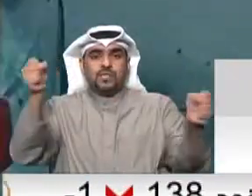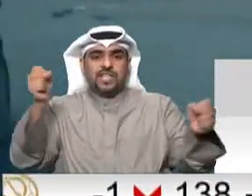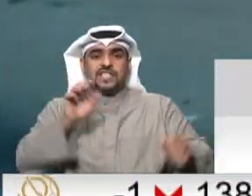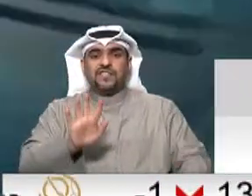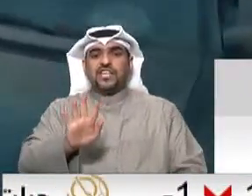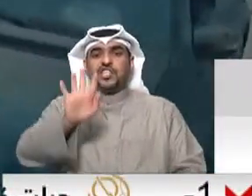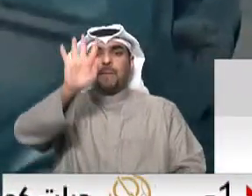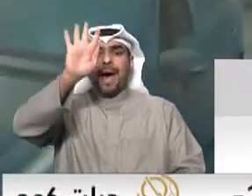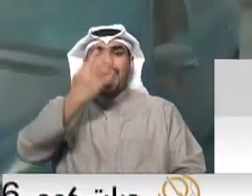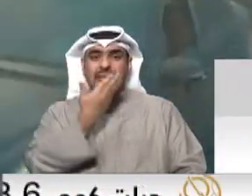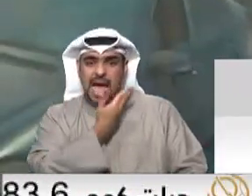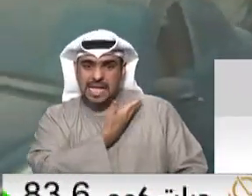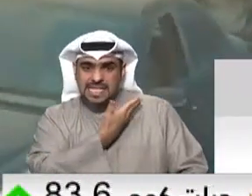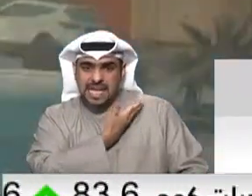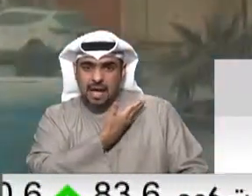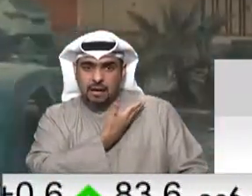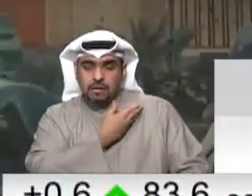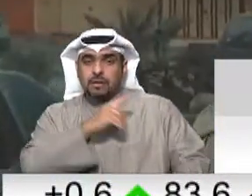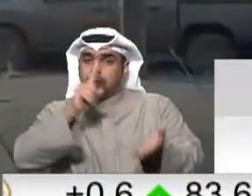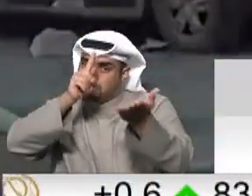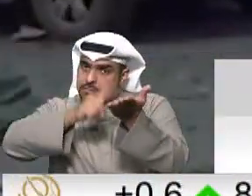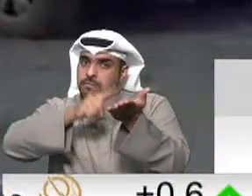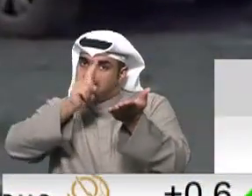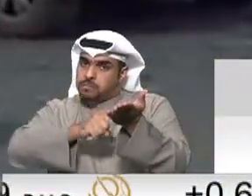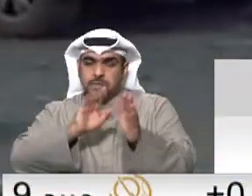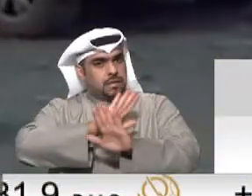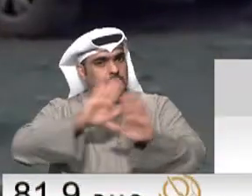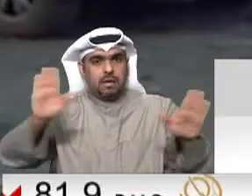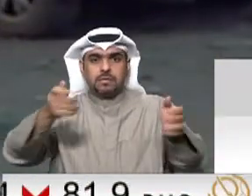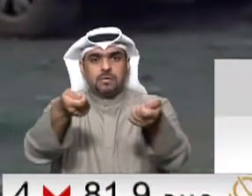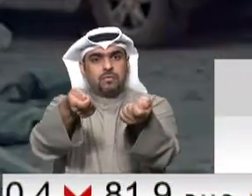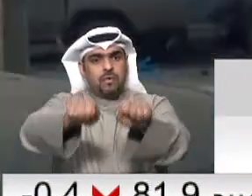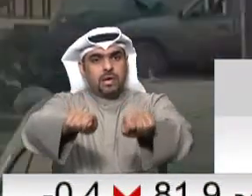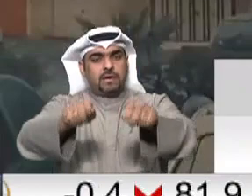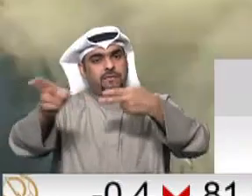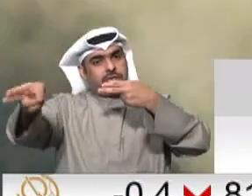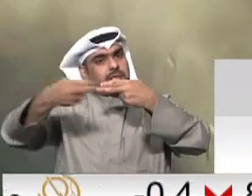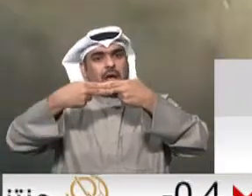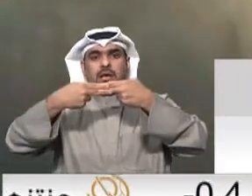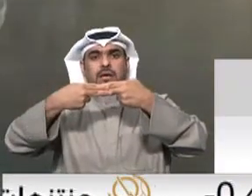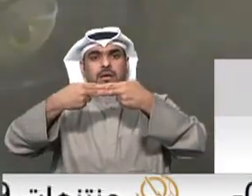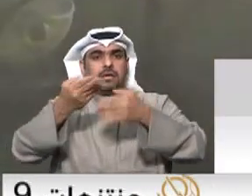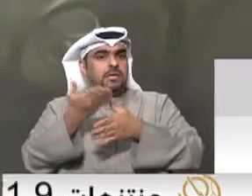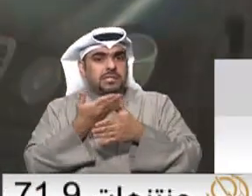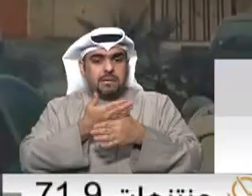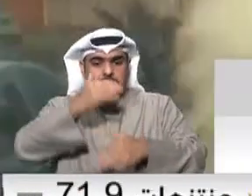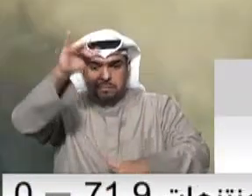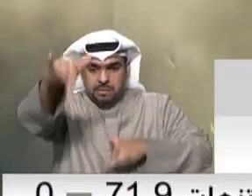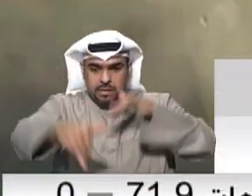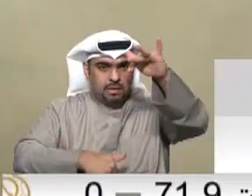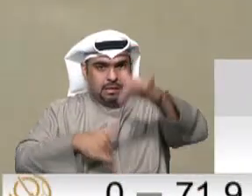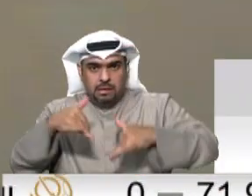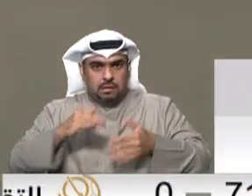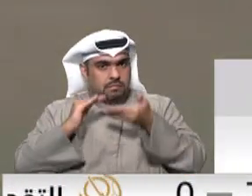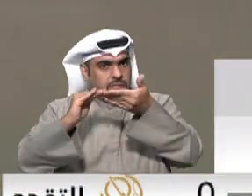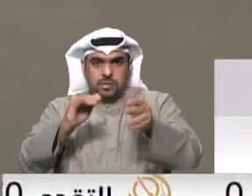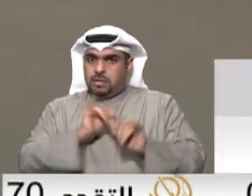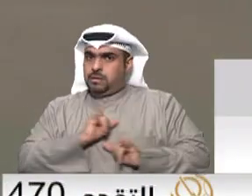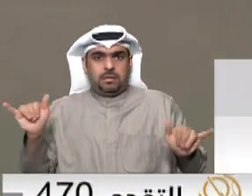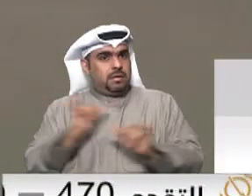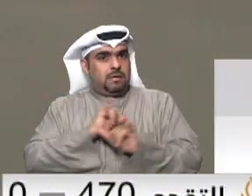4 مستشفيات تقدم الخدمة لآلاف الجرحى. لدينا أكثر من 50,000